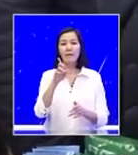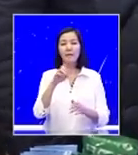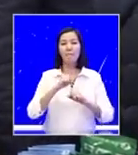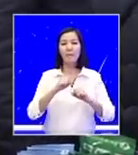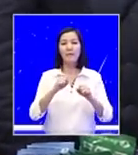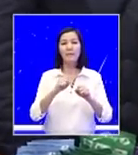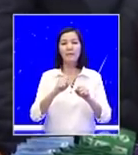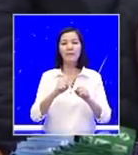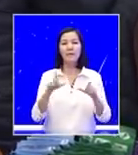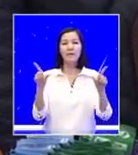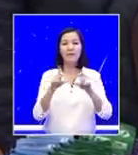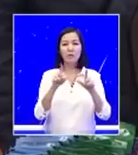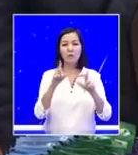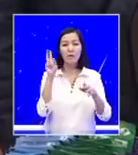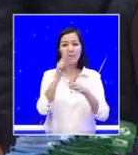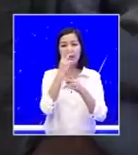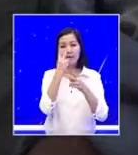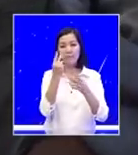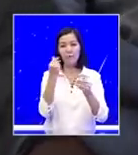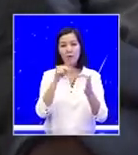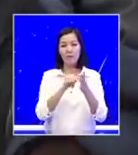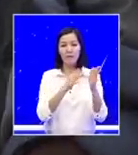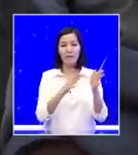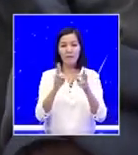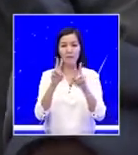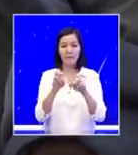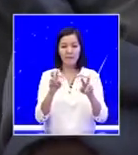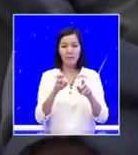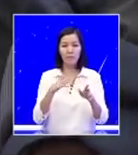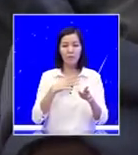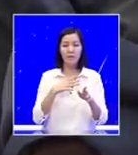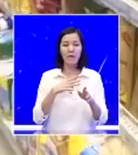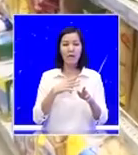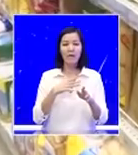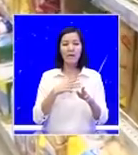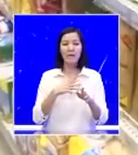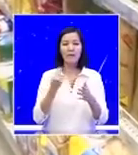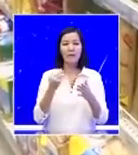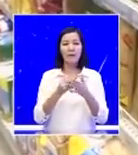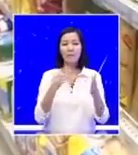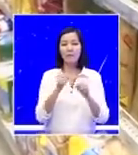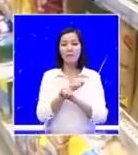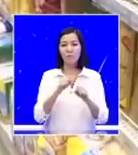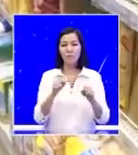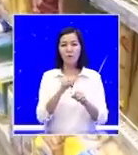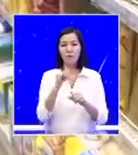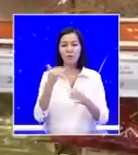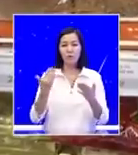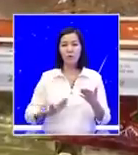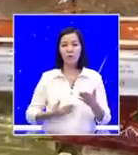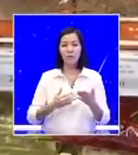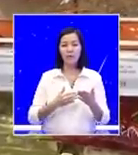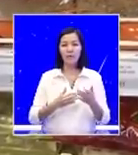сауда дүкендерін аралап, баға тұрақтылығын тексеріп көрді. Мейлі қандай жағдай болса да баға шарықтамауы тиіс. Жетісу әлеуметтік